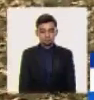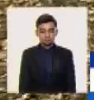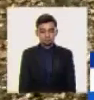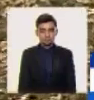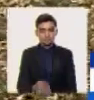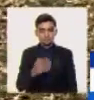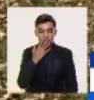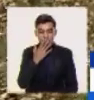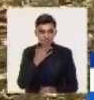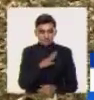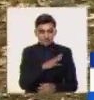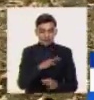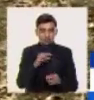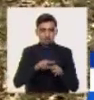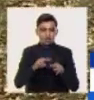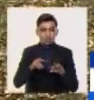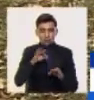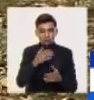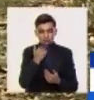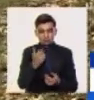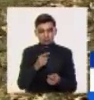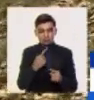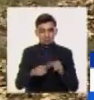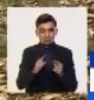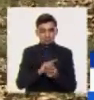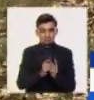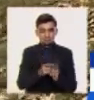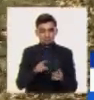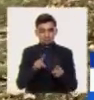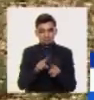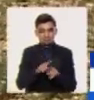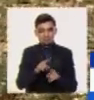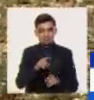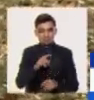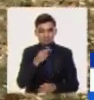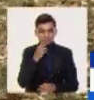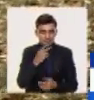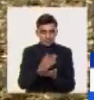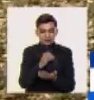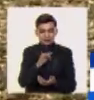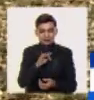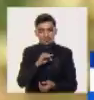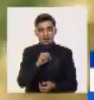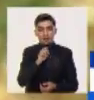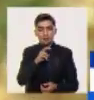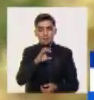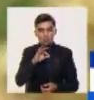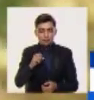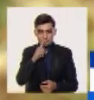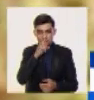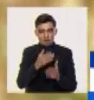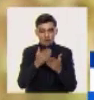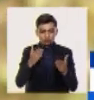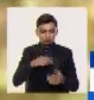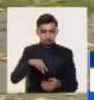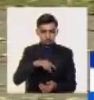Запах, конечно, уже не отдает шоколадкой, а уже более железом отдает. Ахбота Амалдыбаева больше месяца ходит с необъяснимым